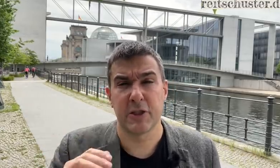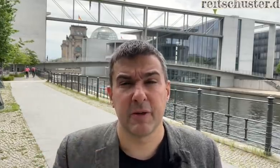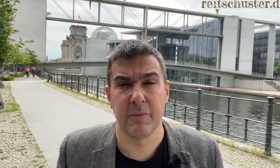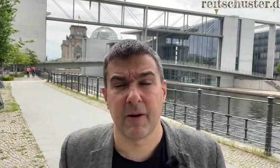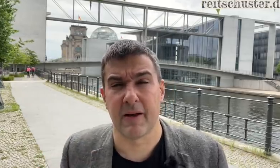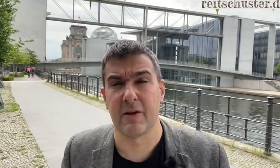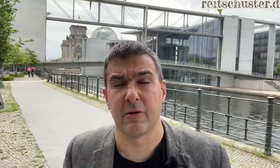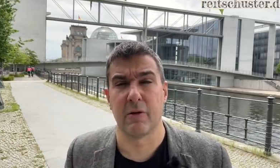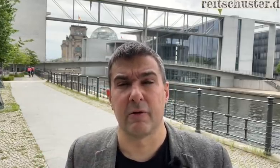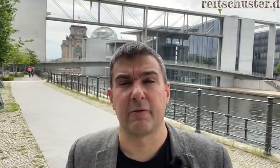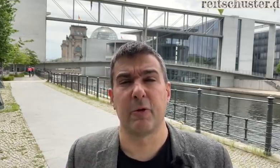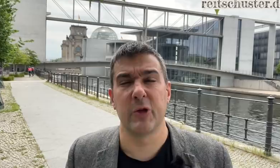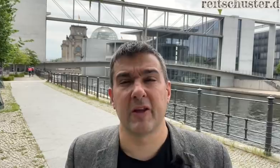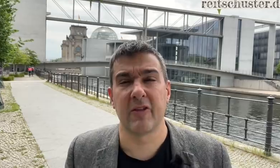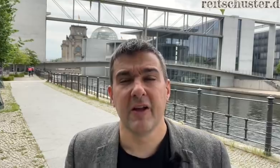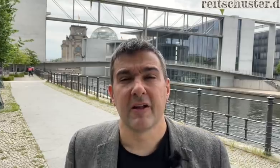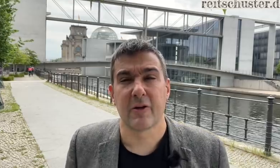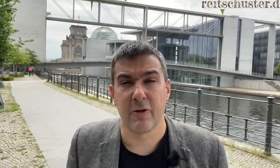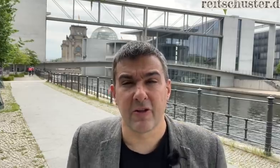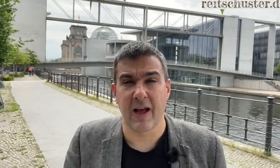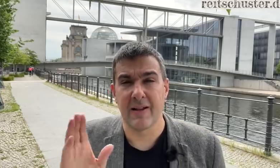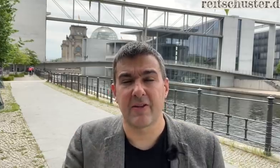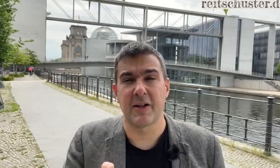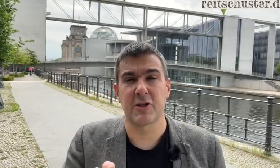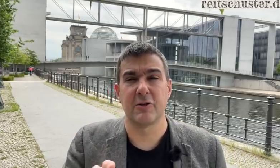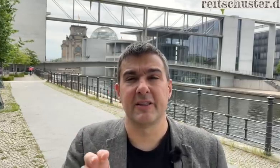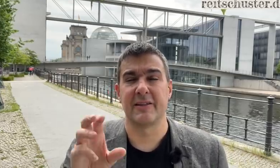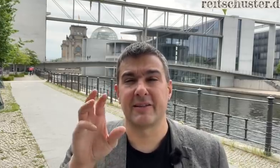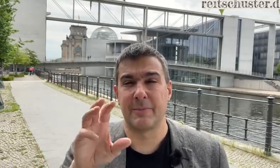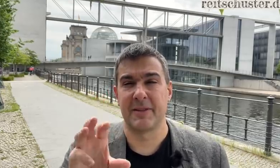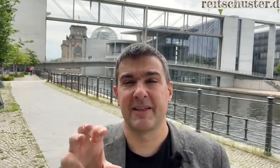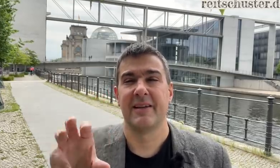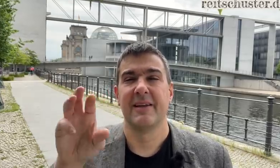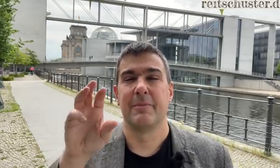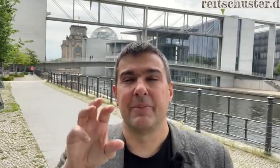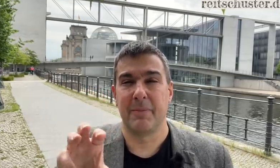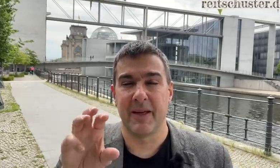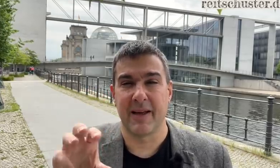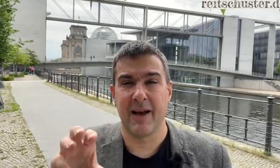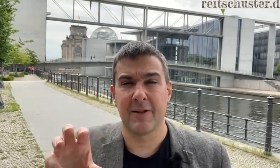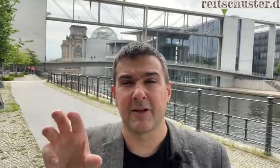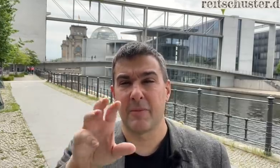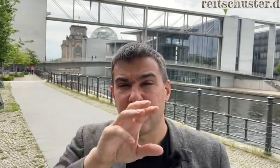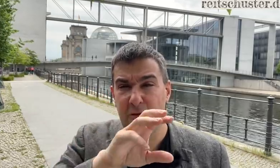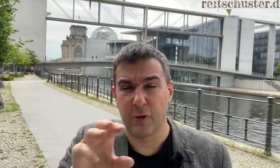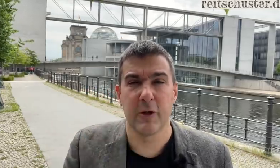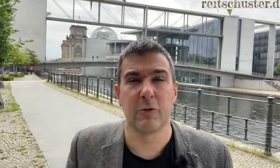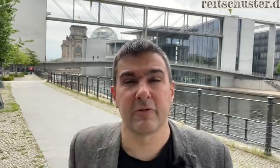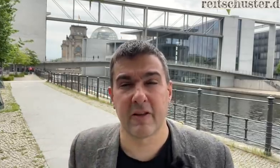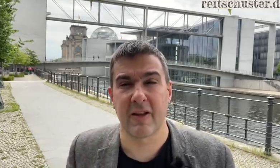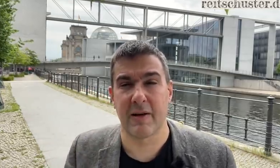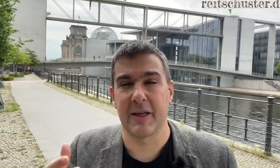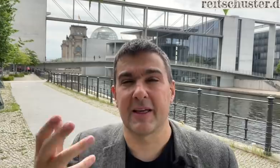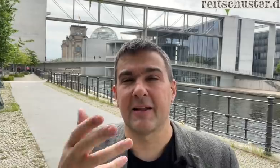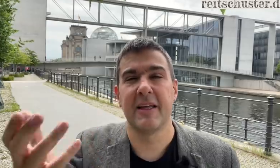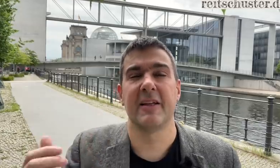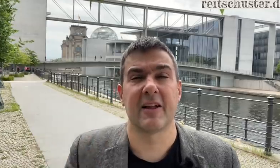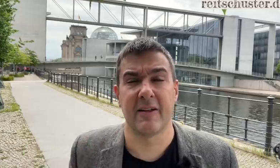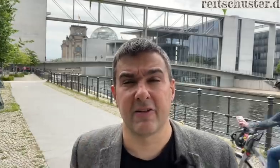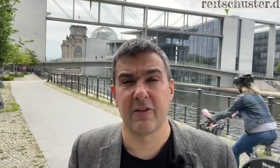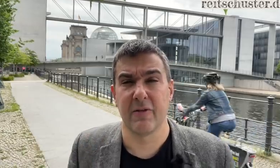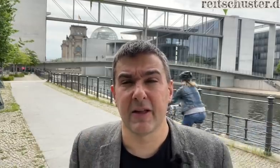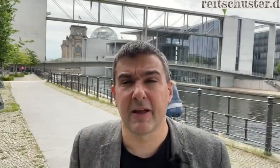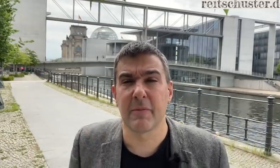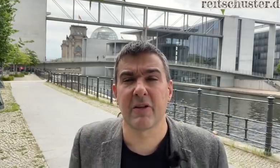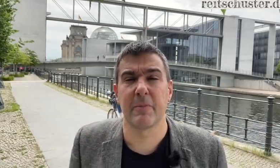zum Beispiel bei Phoenix. Da können Sie sich alles anschauen, die gesamte BPK. Dann haben Sie es völlig unverzerrt, aber ich kann hier nicht